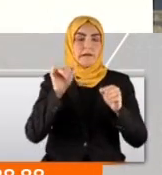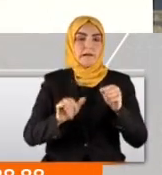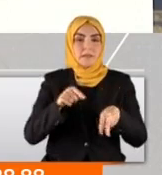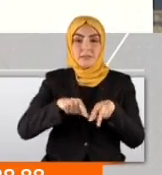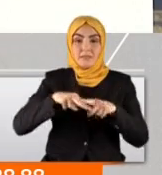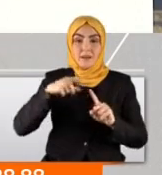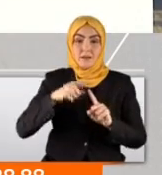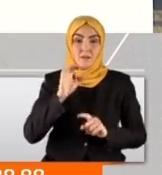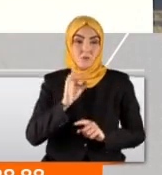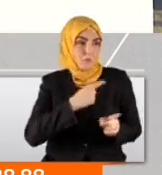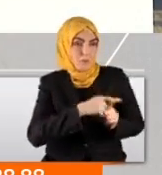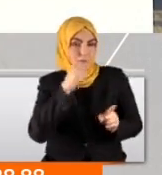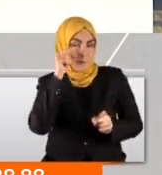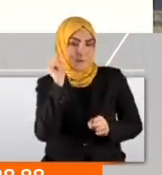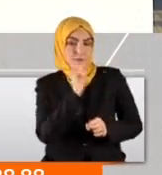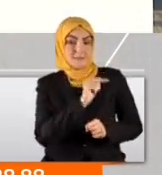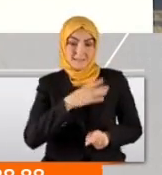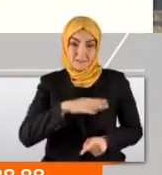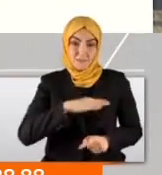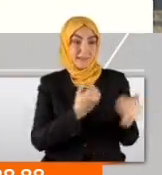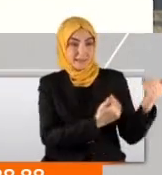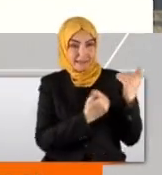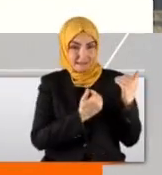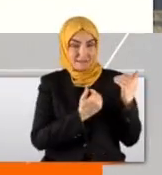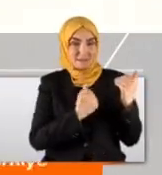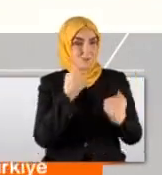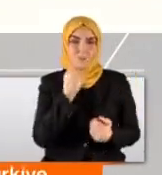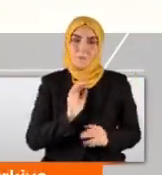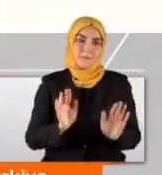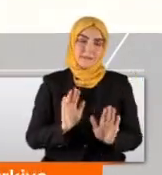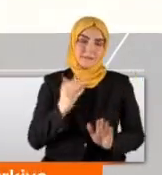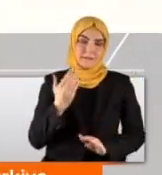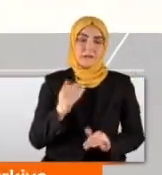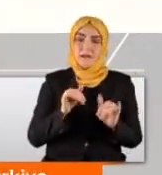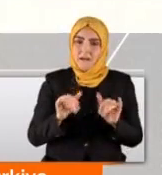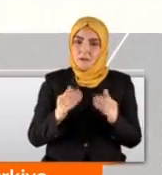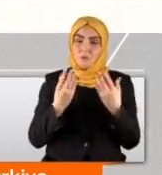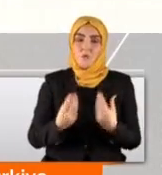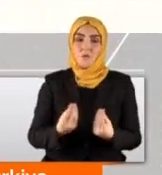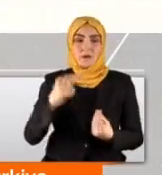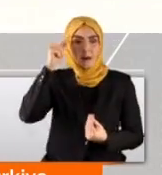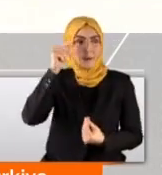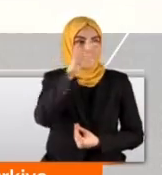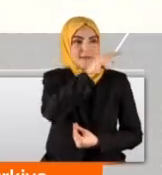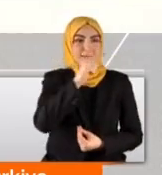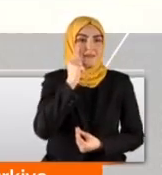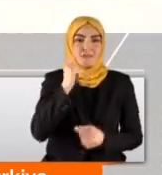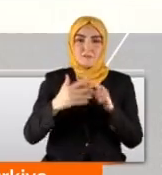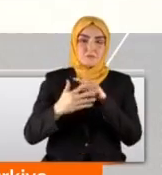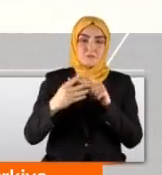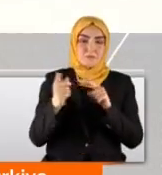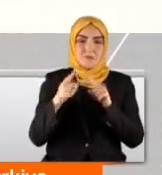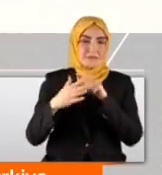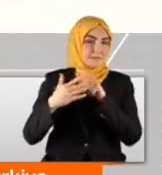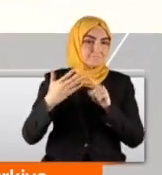müttefikimizden arzu ettiğimiz desteği ve dayanışmayı göremedik. Aynı şekilde Amerikan makamlarına ilettiğimiz